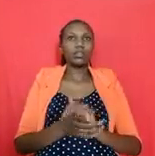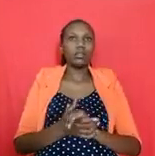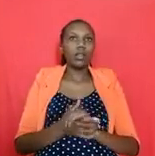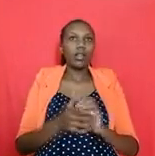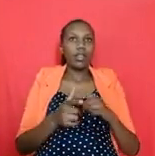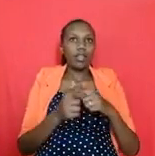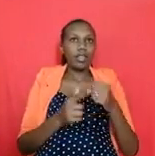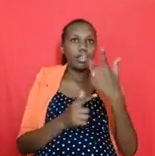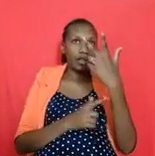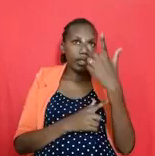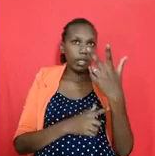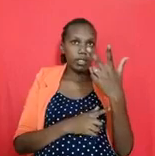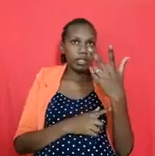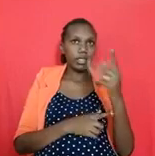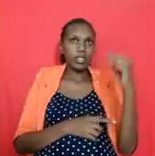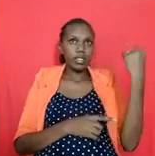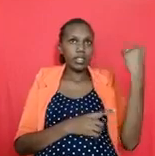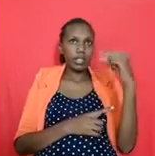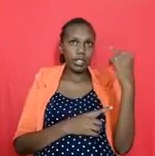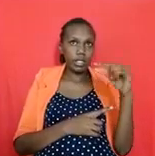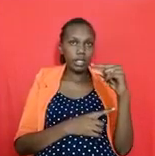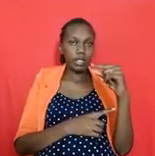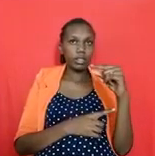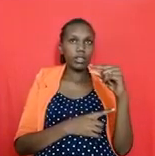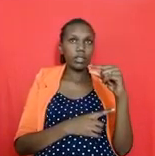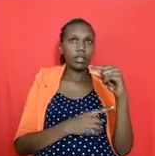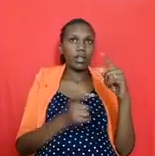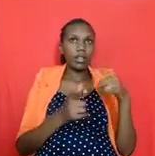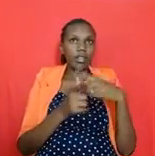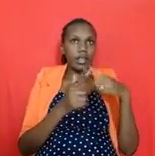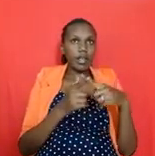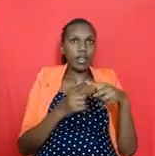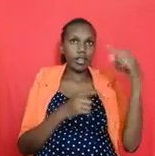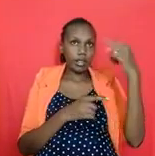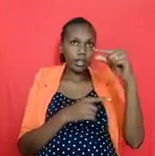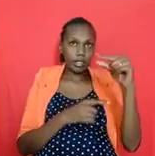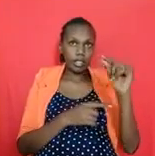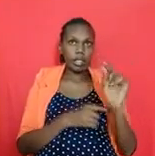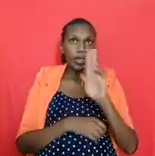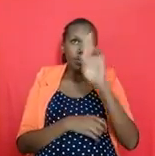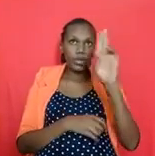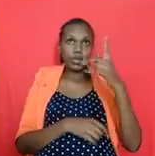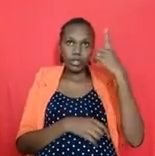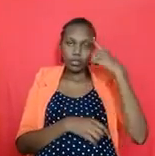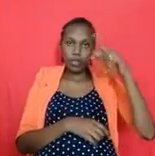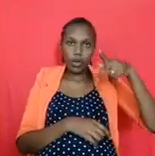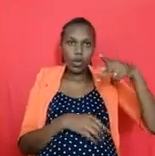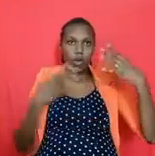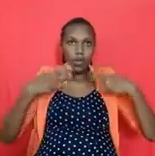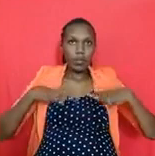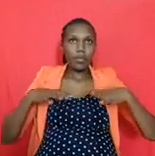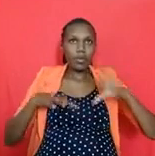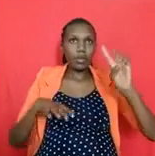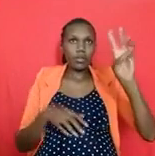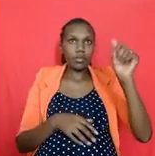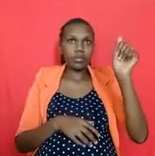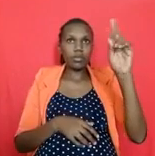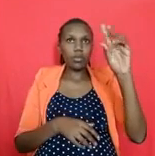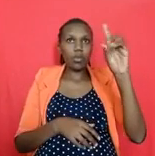ya gatatũ ni ya green na ya green tũgũkorwo tũkĩthura people's